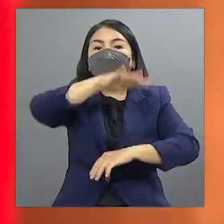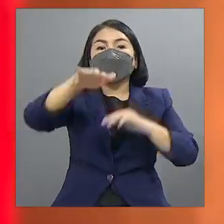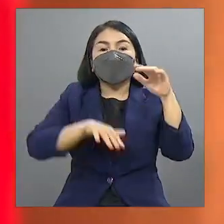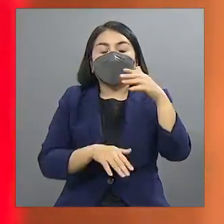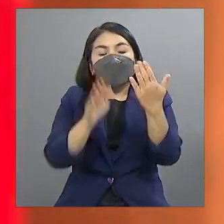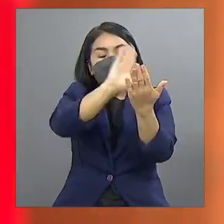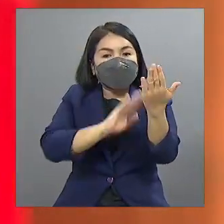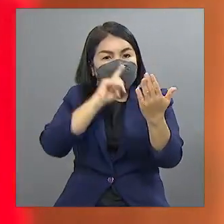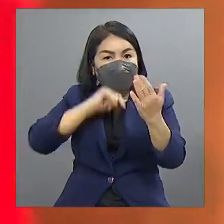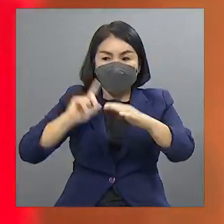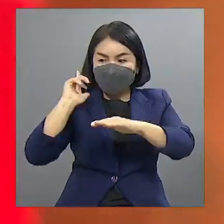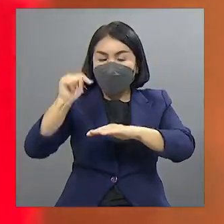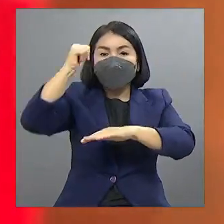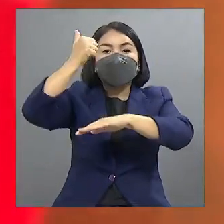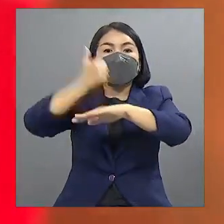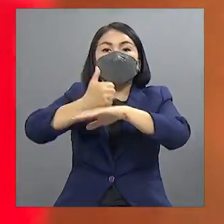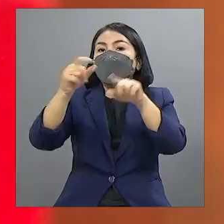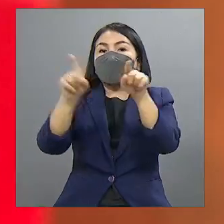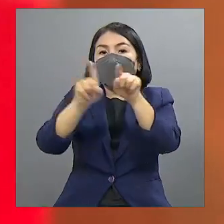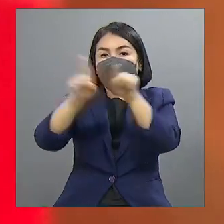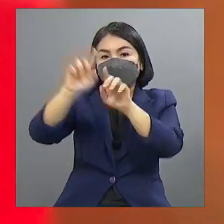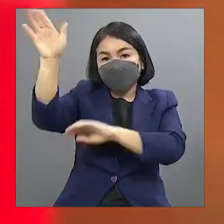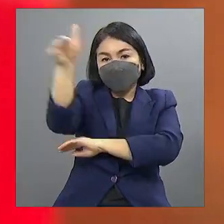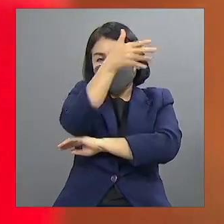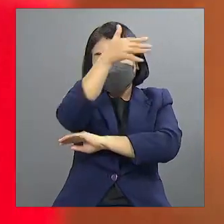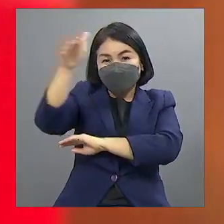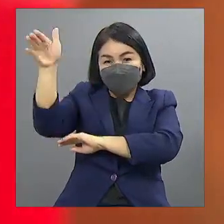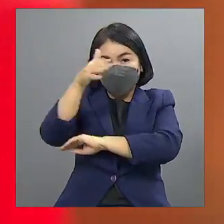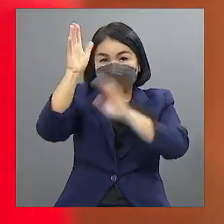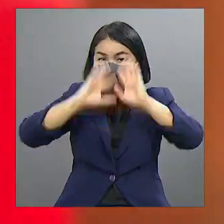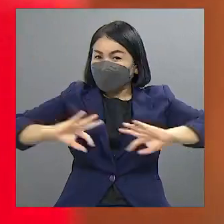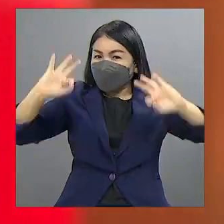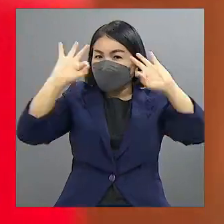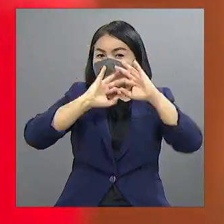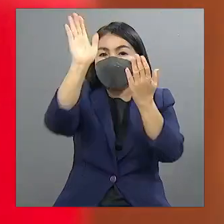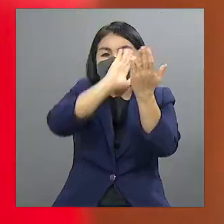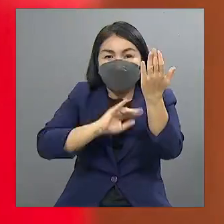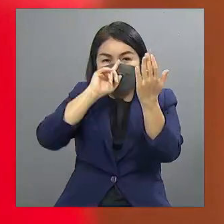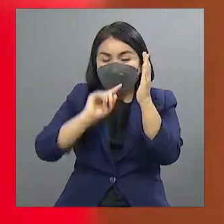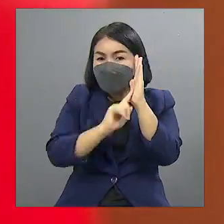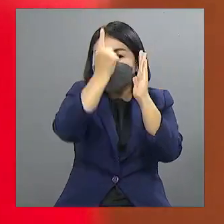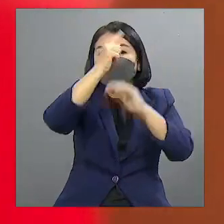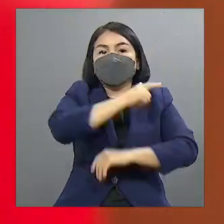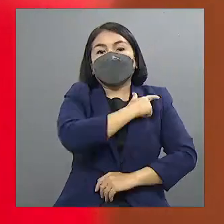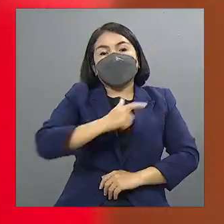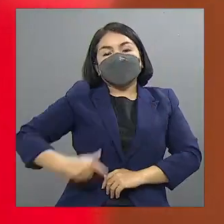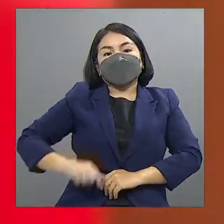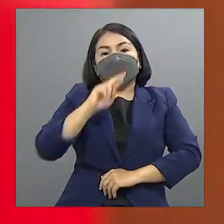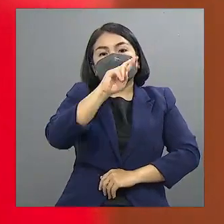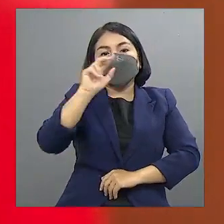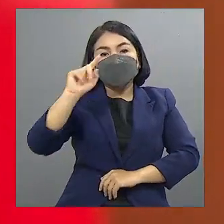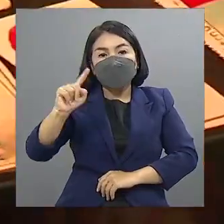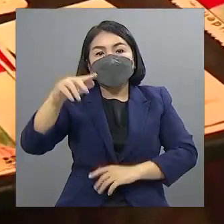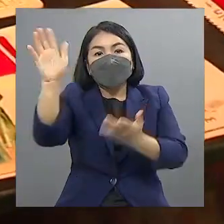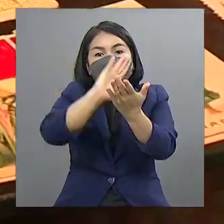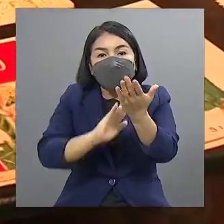พ้ใครและเรามีธงชาติที่แสดงความเป็นเอกราชมานับตั้งแต่รัชกาลที่1โดยที่ไม่มีชาติไหนมาแทรกแซงให้มีการเปลี่ยนแปลงธงชา